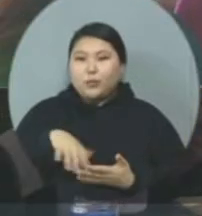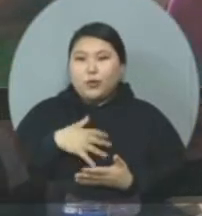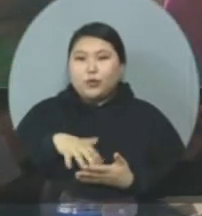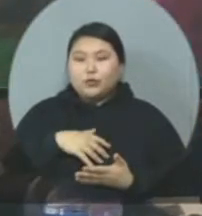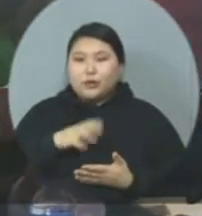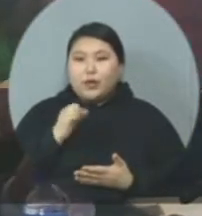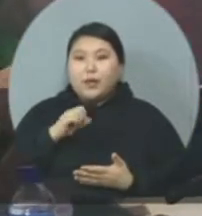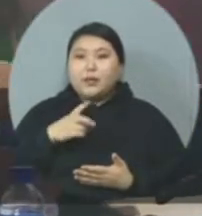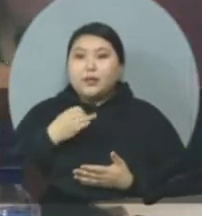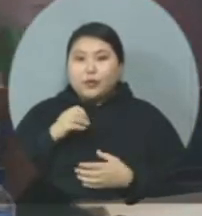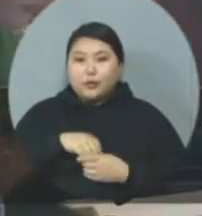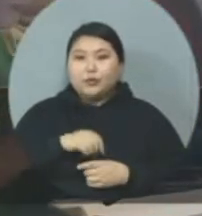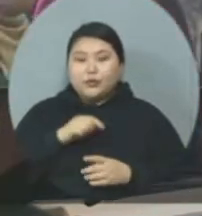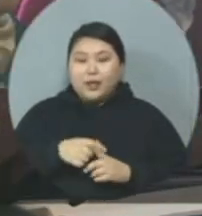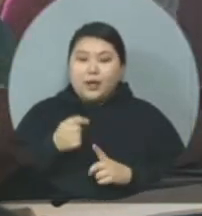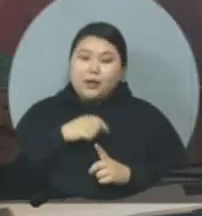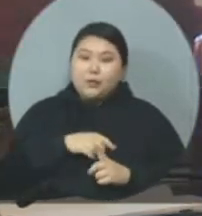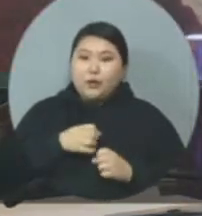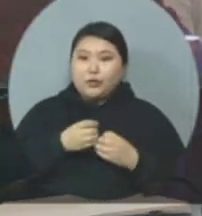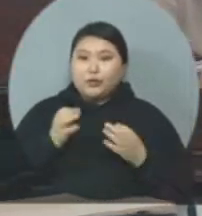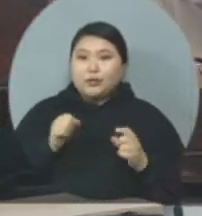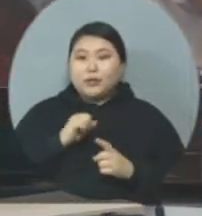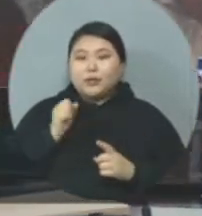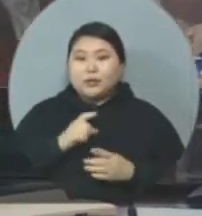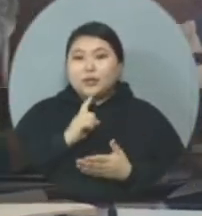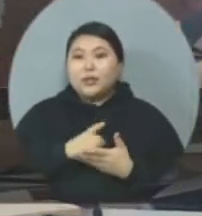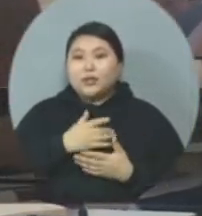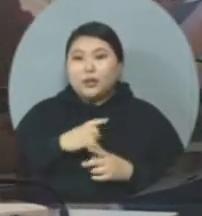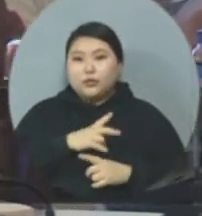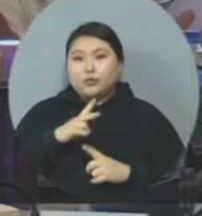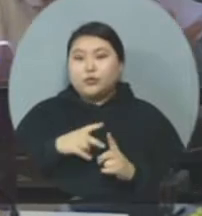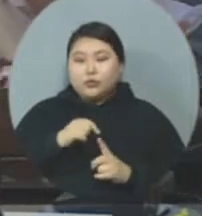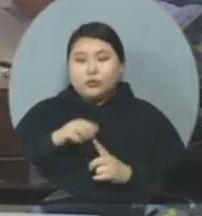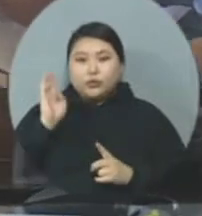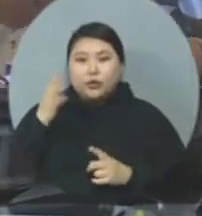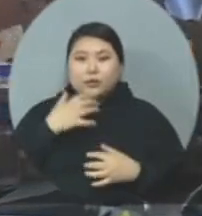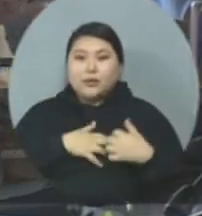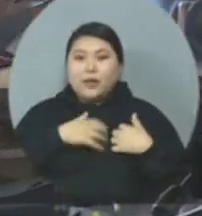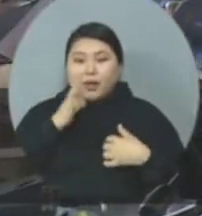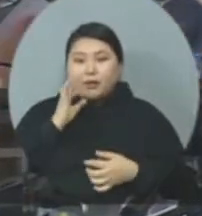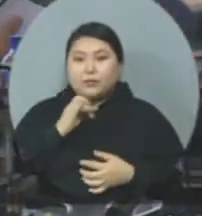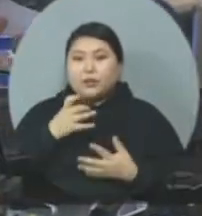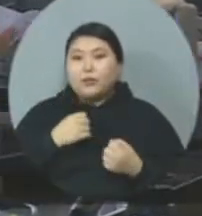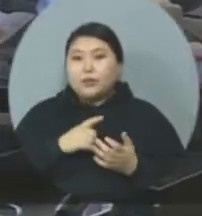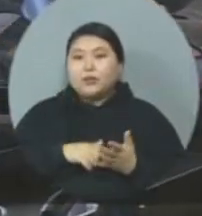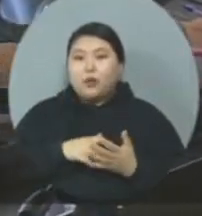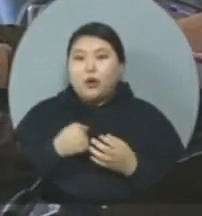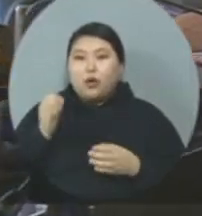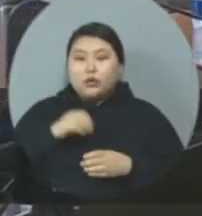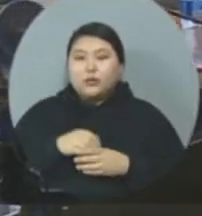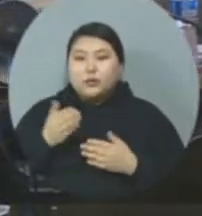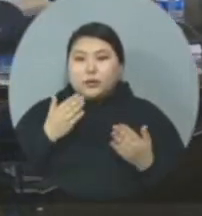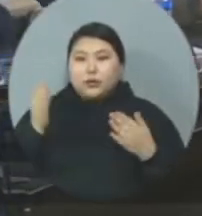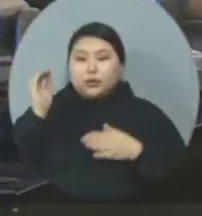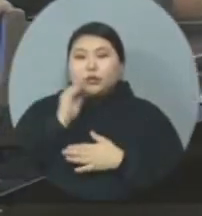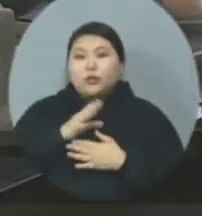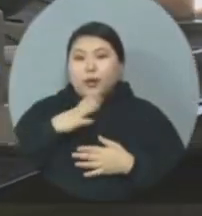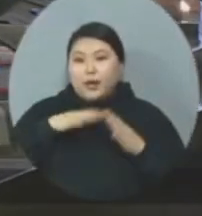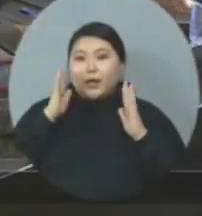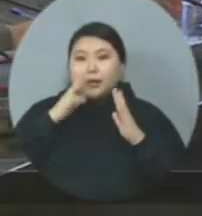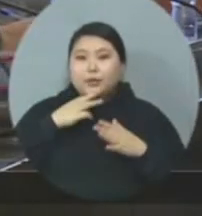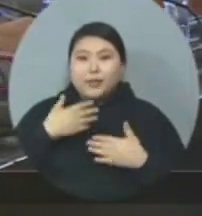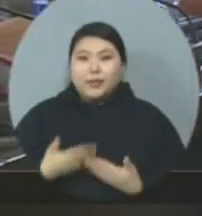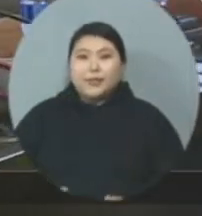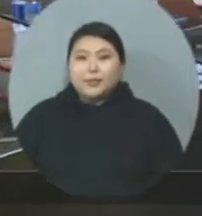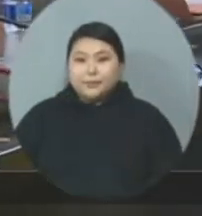англилд орсон байна. Үүний ард байгаа олон асуудал шалтгаан нөхцөлийг тодорхойлж, яаралтай арга хэмжээ авах хэрэгтэй байгааг оролцогч талуудын төлөөлөл анхаарууллаа.